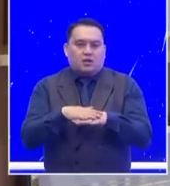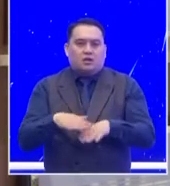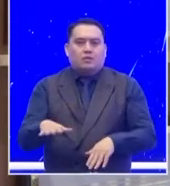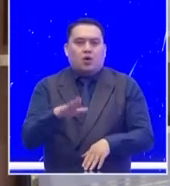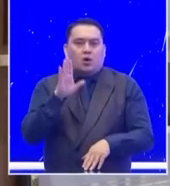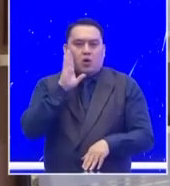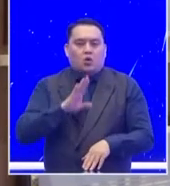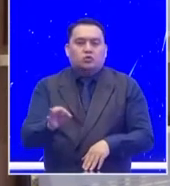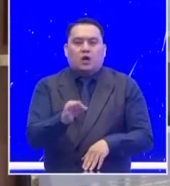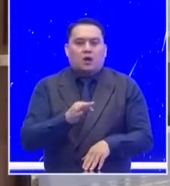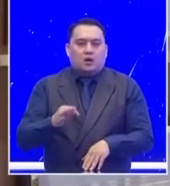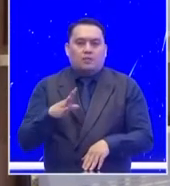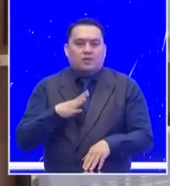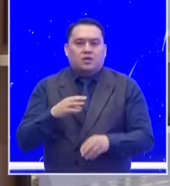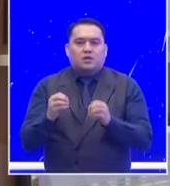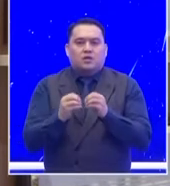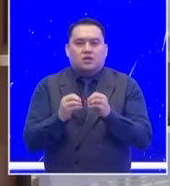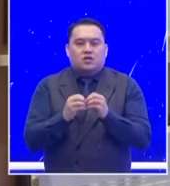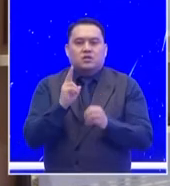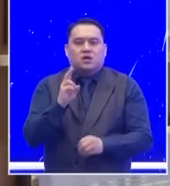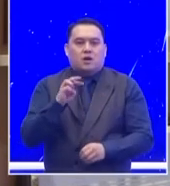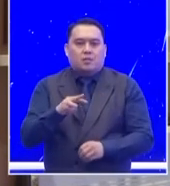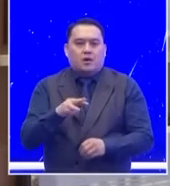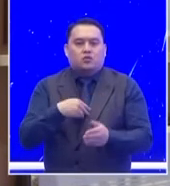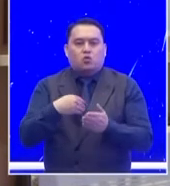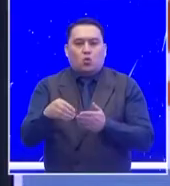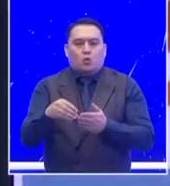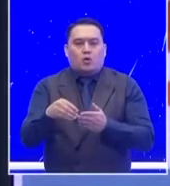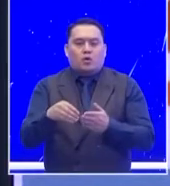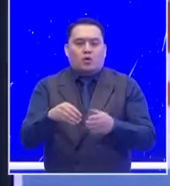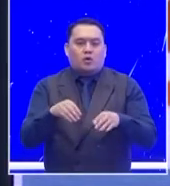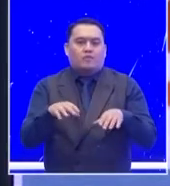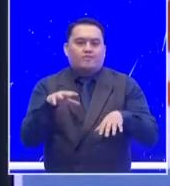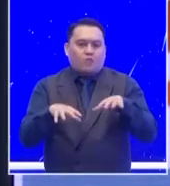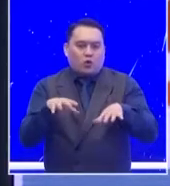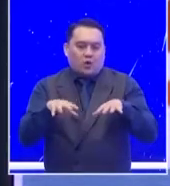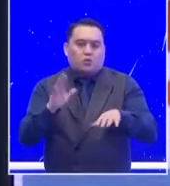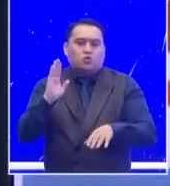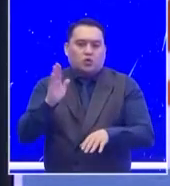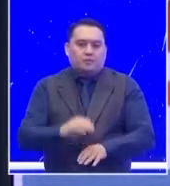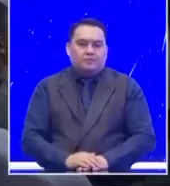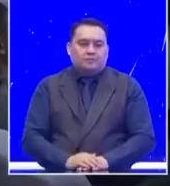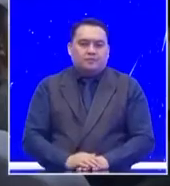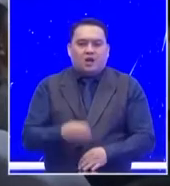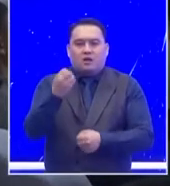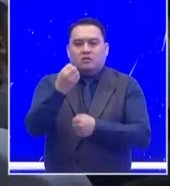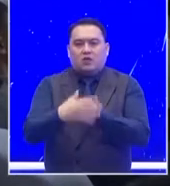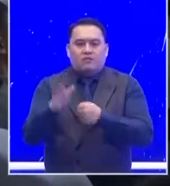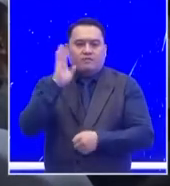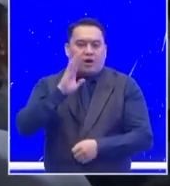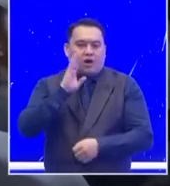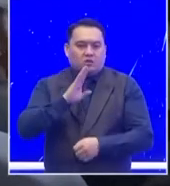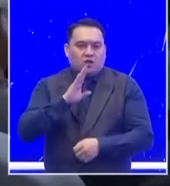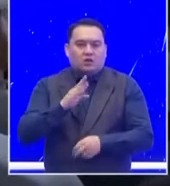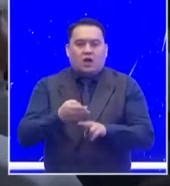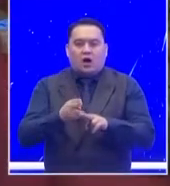озера Алаколь мы в этом году на 10 километров закупили буйки. Обеспечение сел Акши и Коктума центральным водоснабжением и